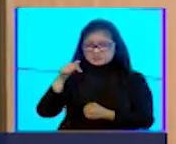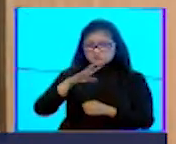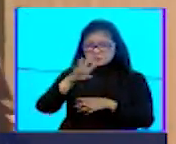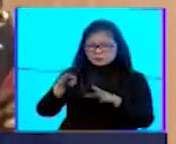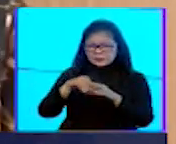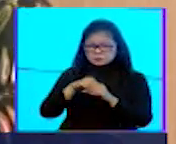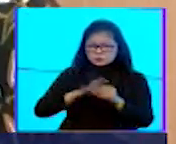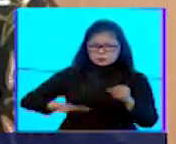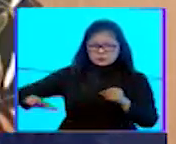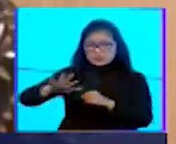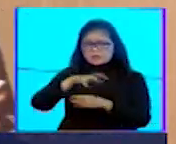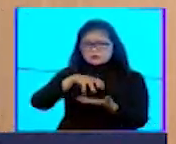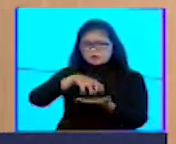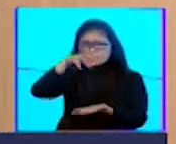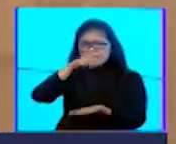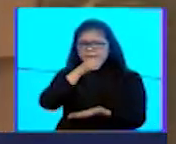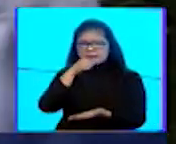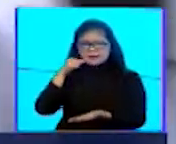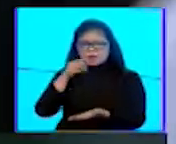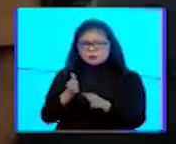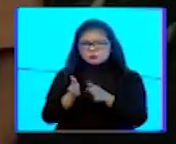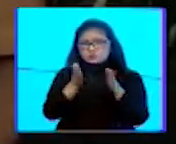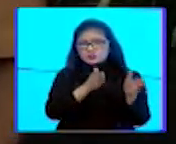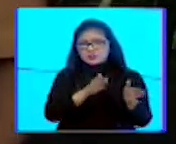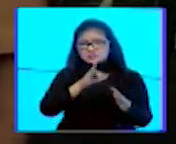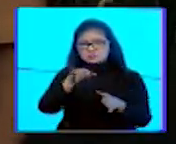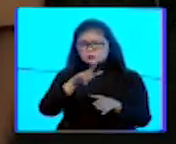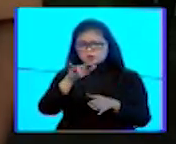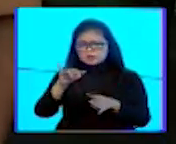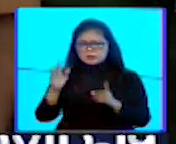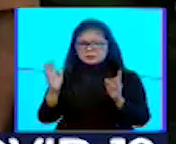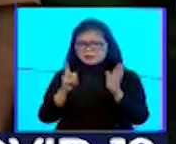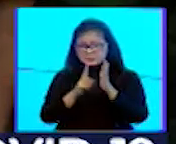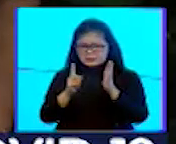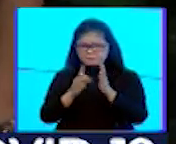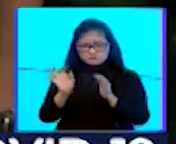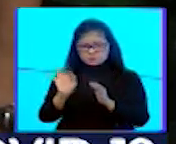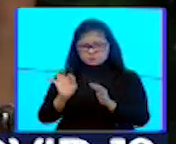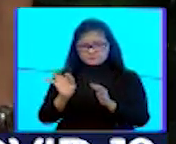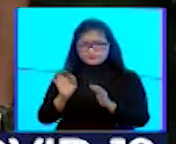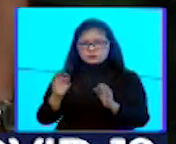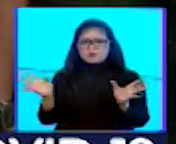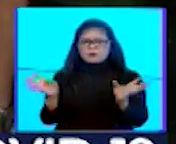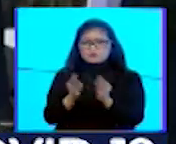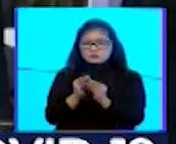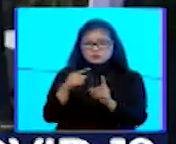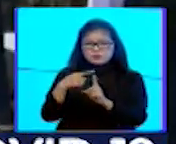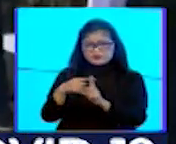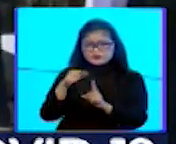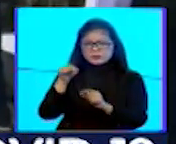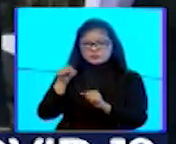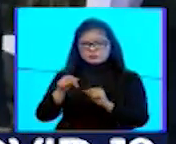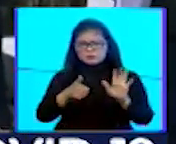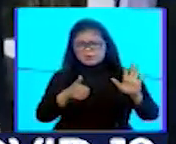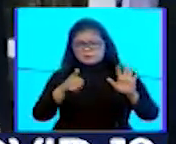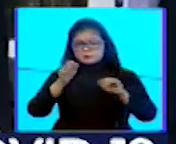dulu, tidak bulan Juli tapi bulan Agustus. Saat ini total kasus COVID-19 di Kota Cimahi telah mencapai